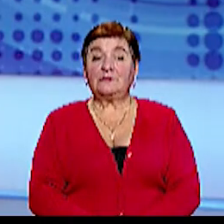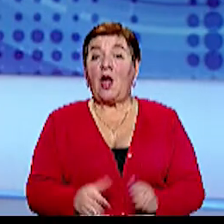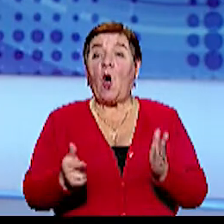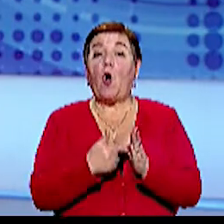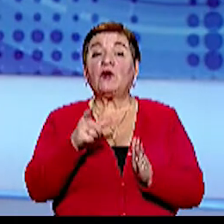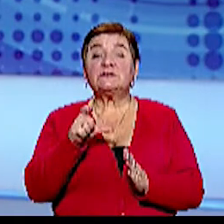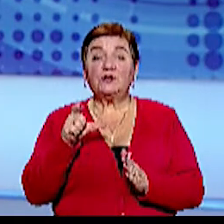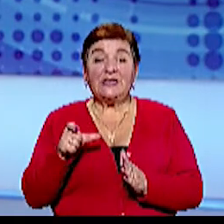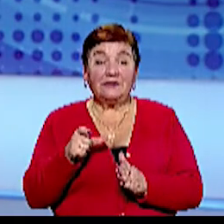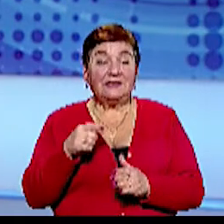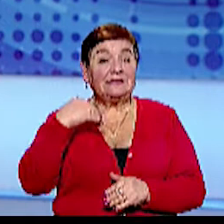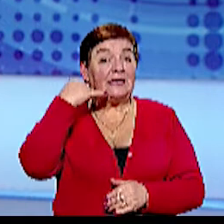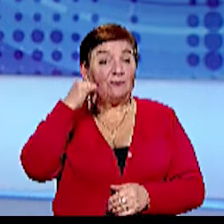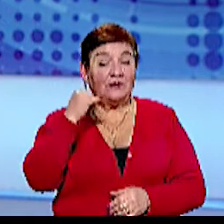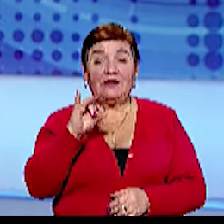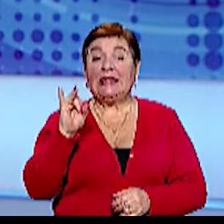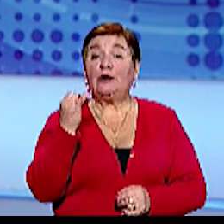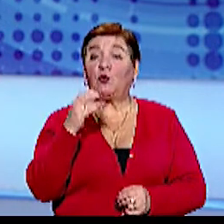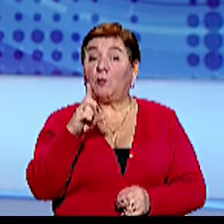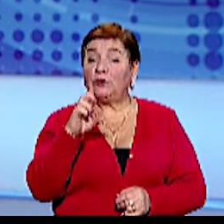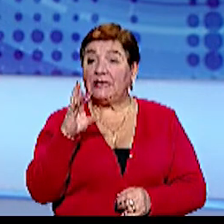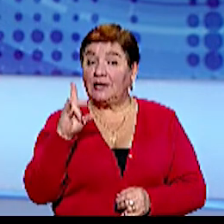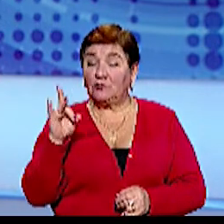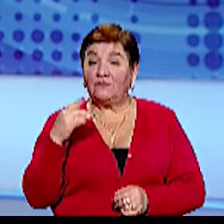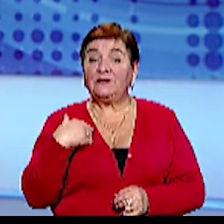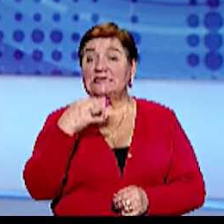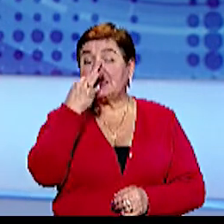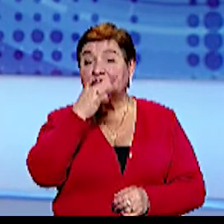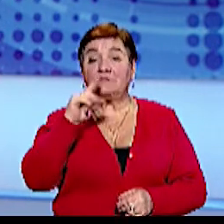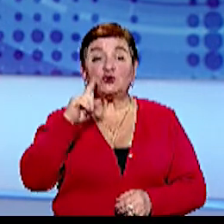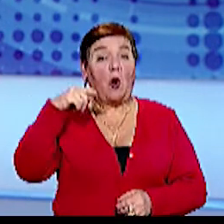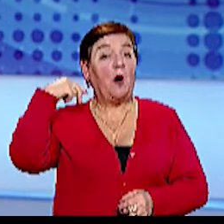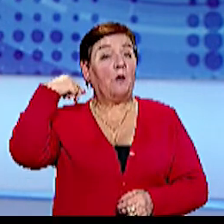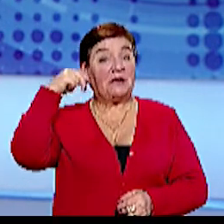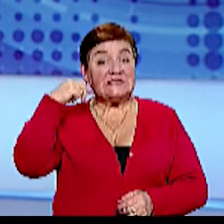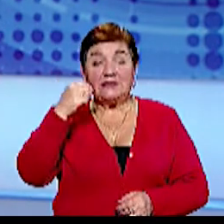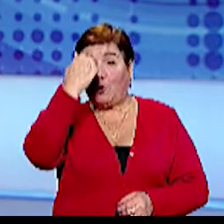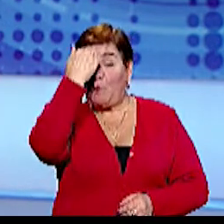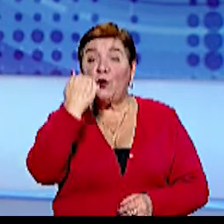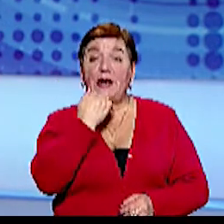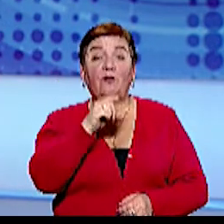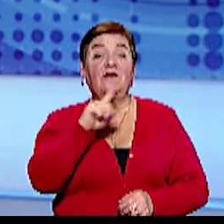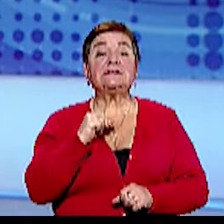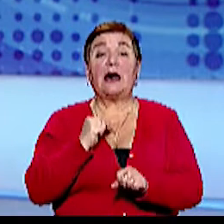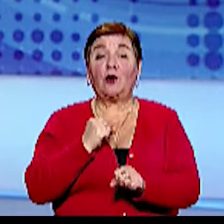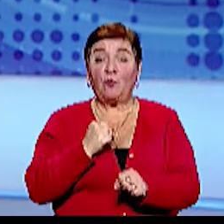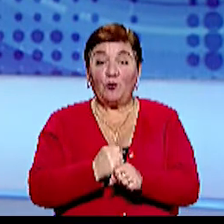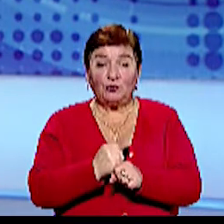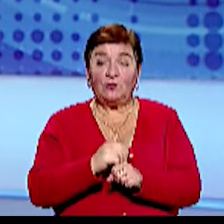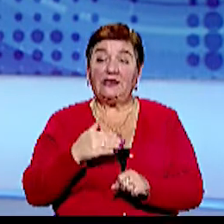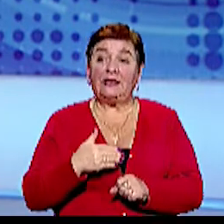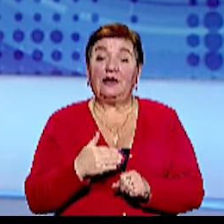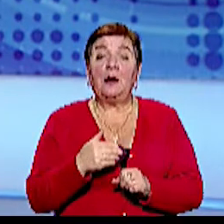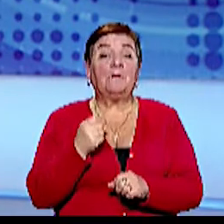Кореспонденти Суспільного телефонували Ігорю Бондаренку. Він сказав, що президент подякував йому за роботу, більше не коментував. Нагадаю, указ